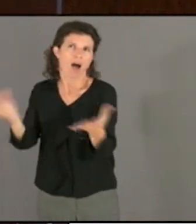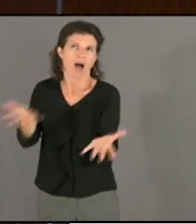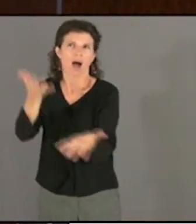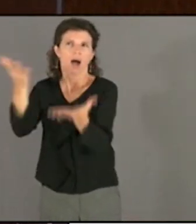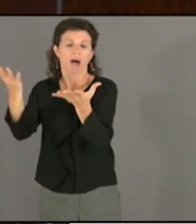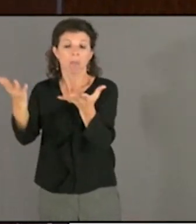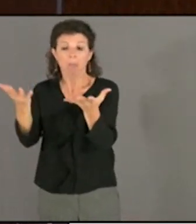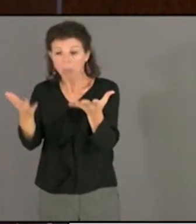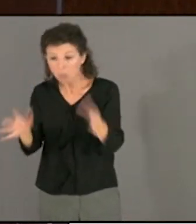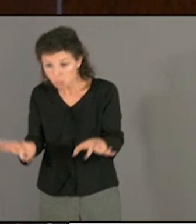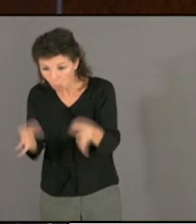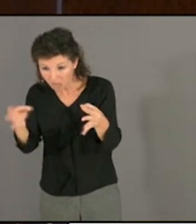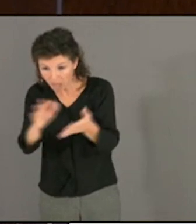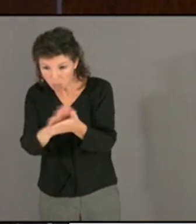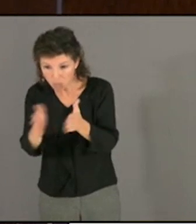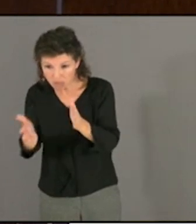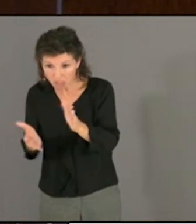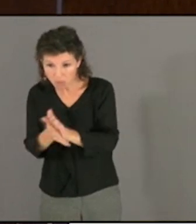de pouce aux migrants.